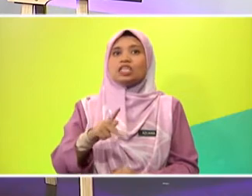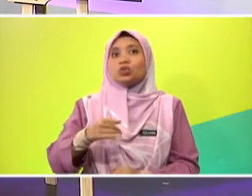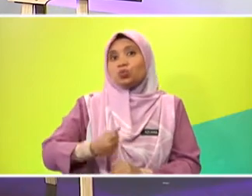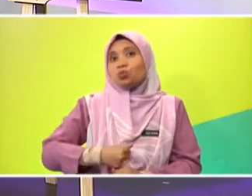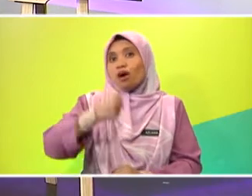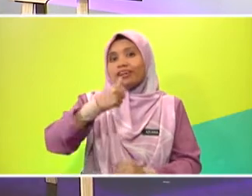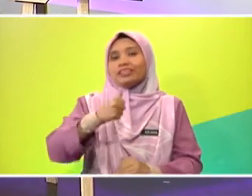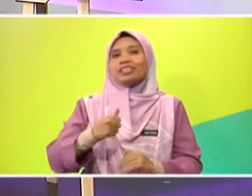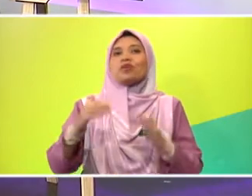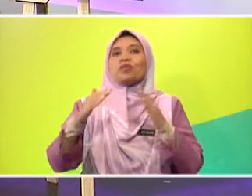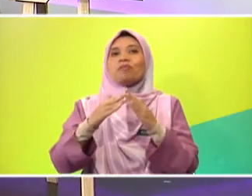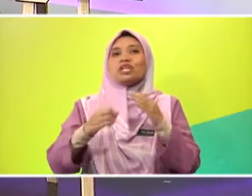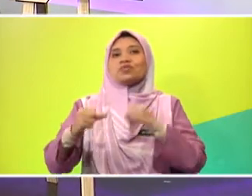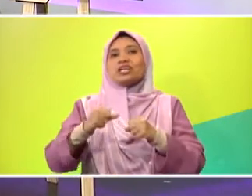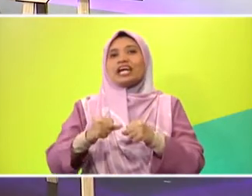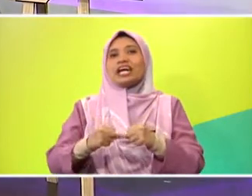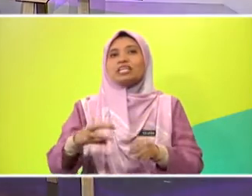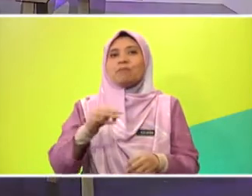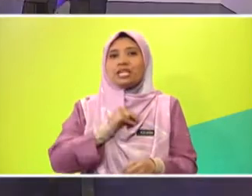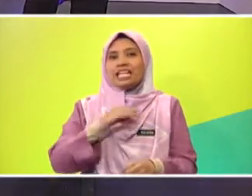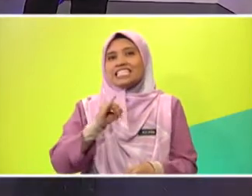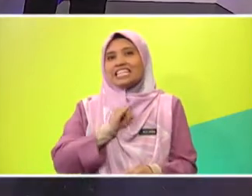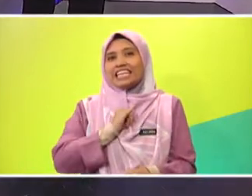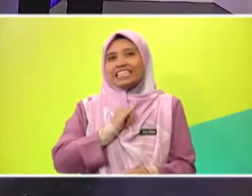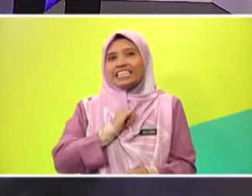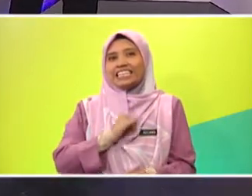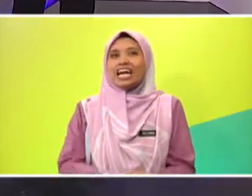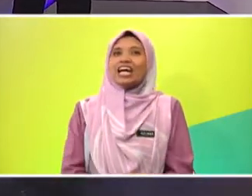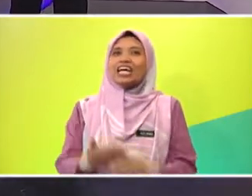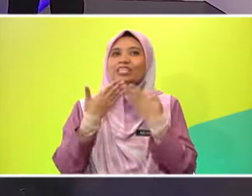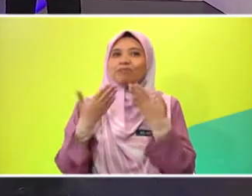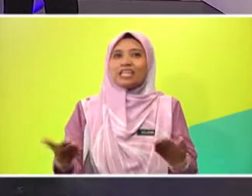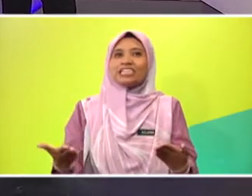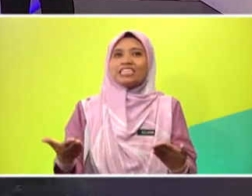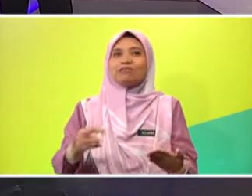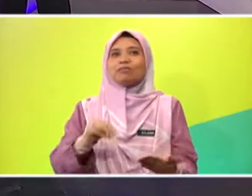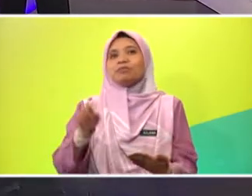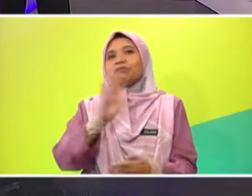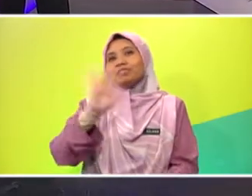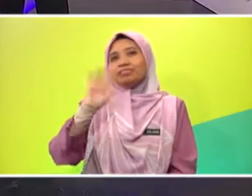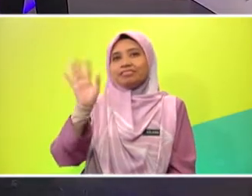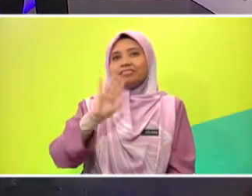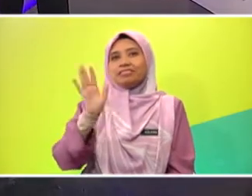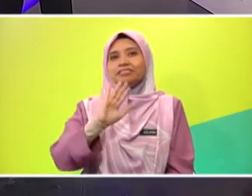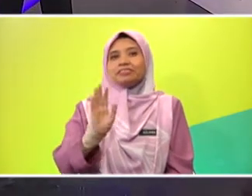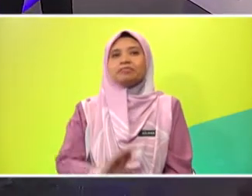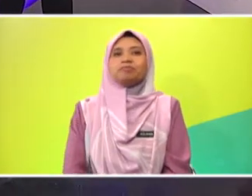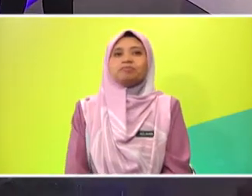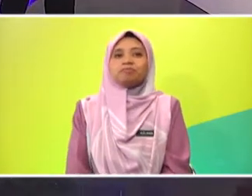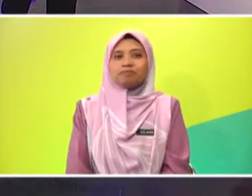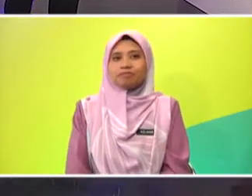saya sayalah juara baik cuma kasih Bude Bude jumpa lagi bye hai